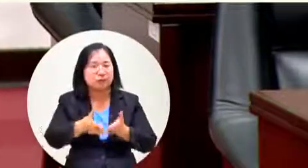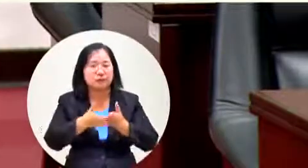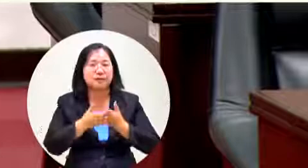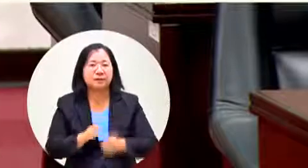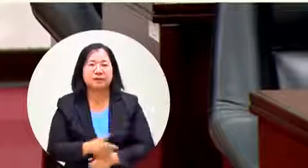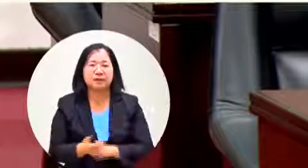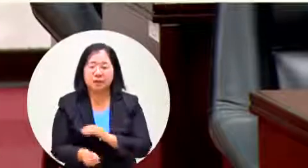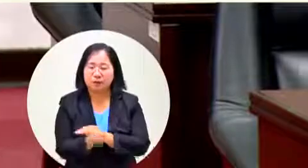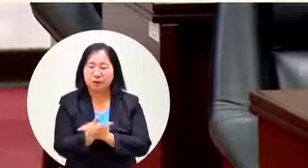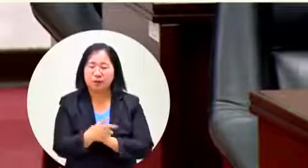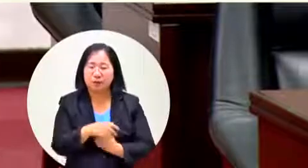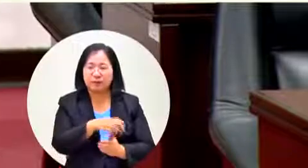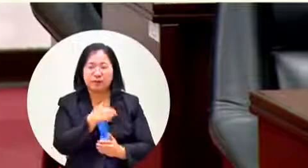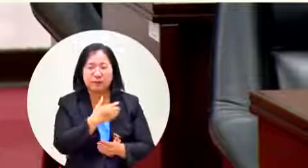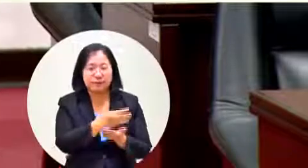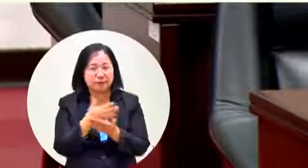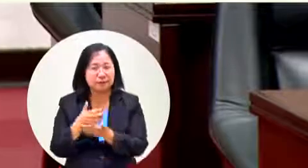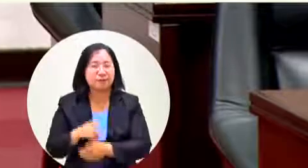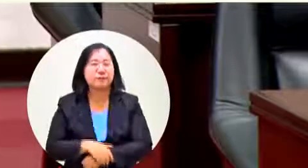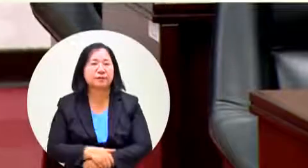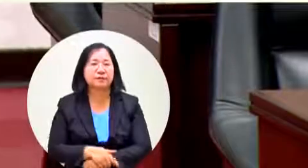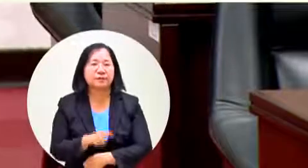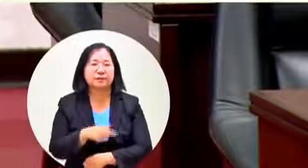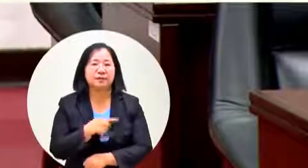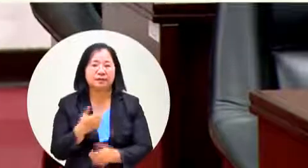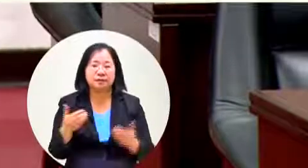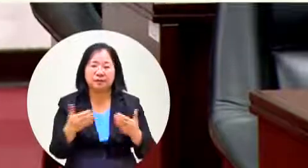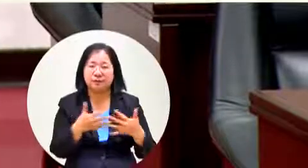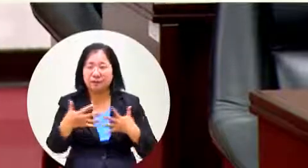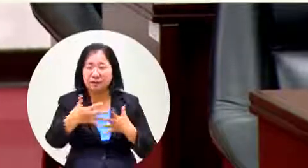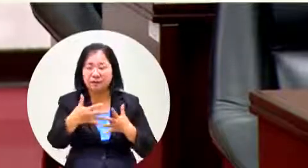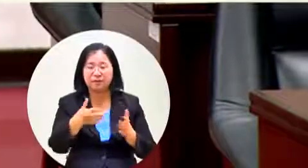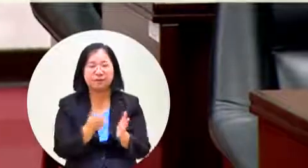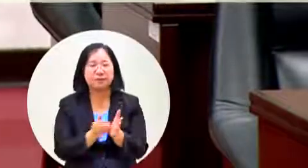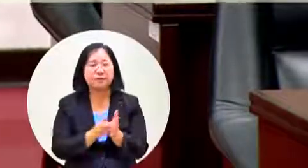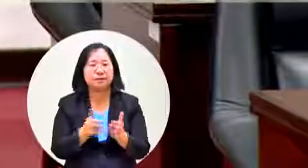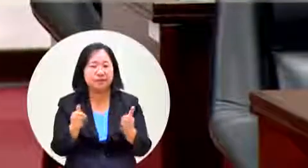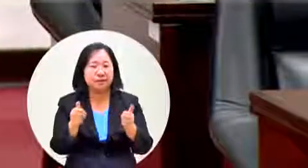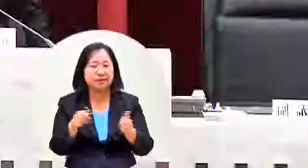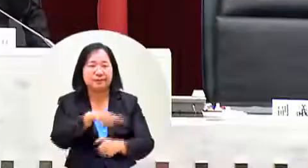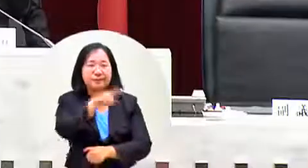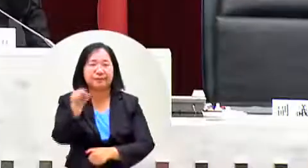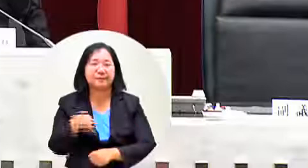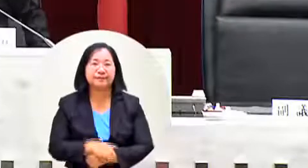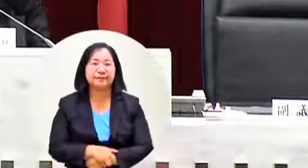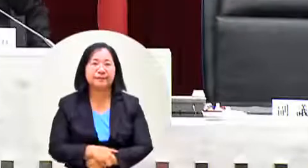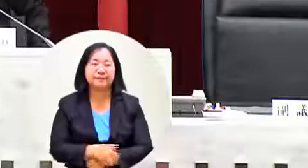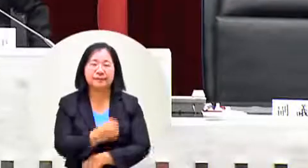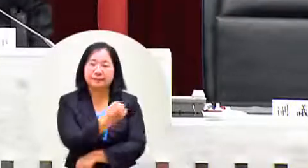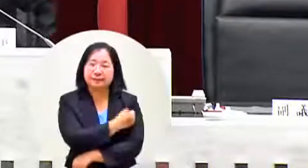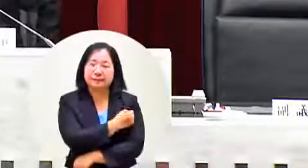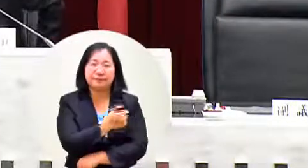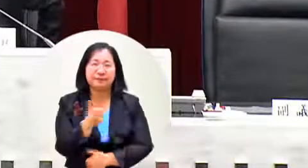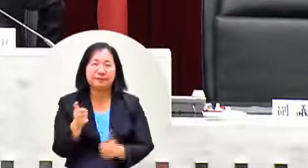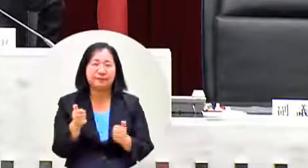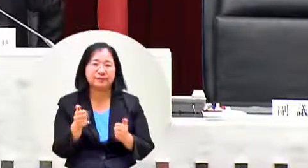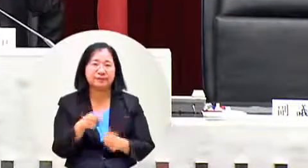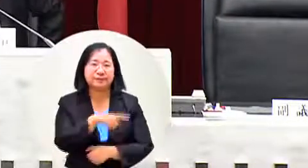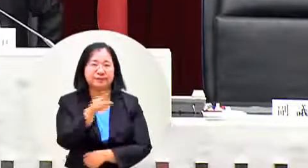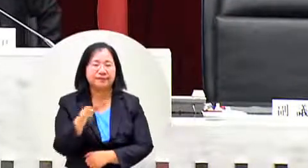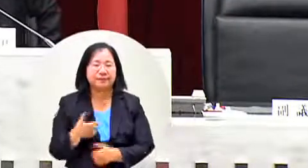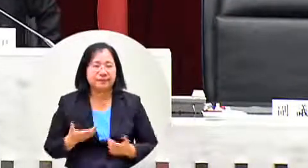哦。 那看完了以后，这个后来怎么样的这一个处理，我再来跟黄议员报告。 好，感谢， 谢谢， 感谢